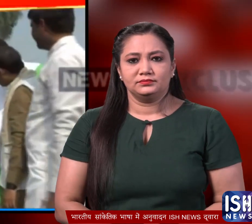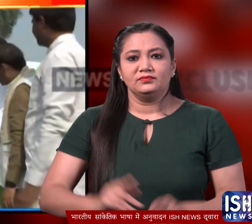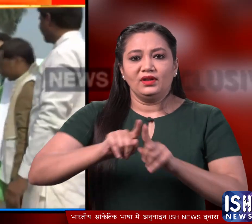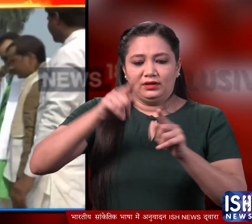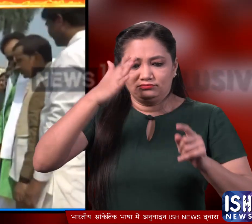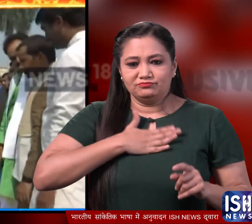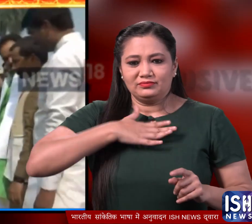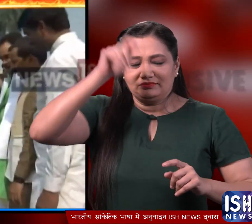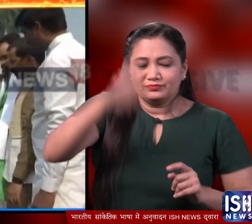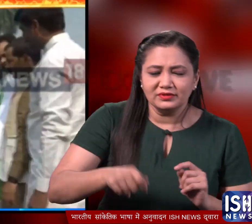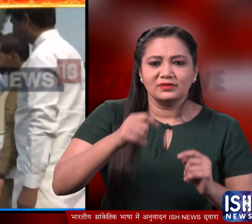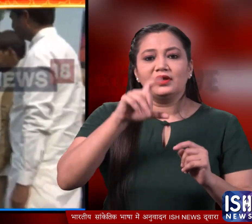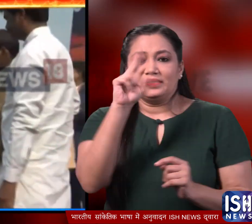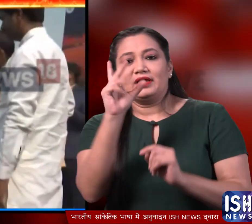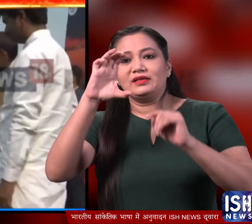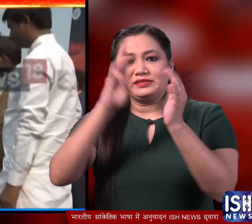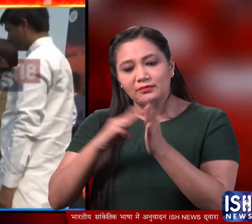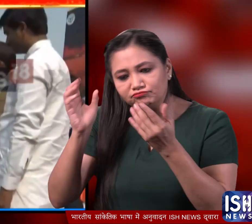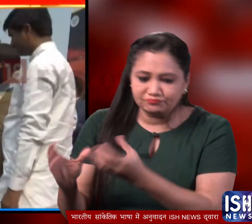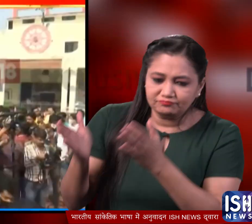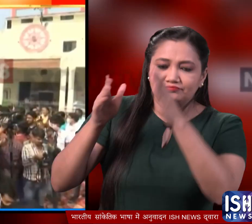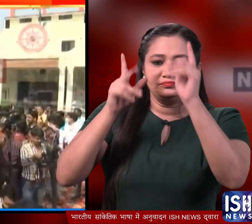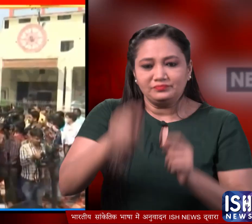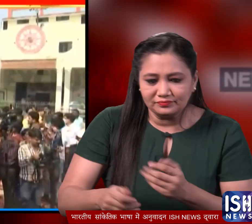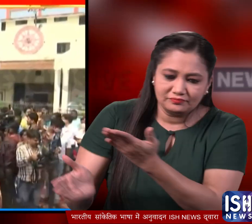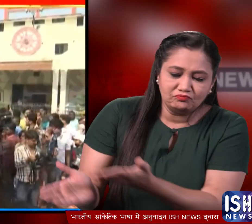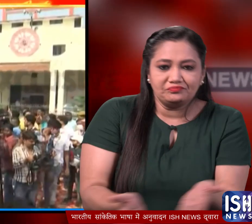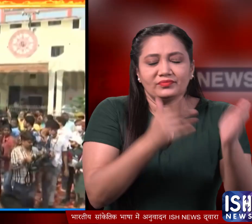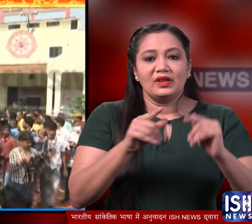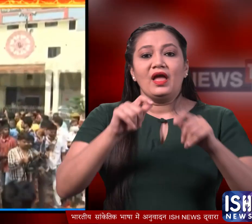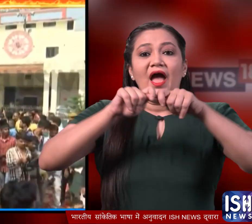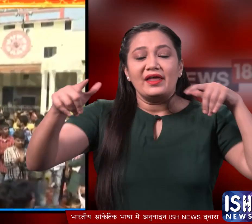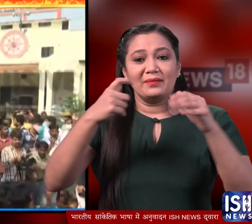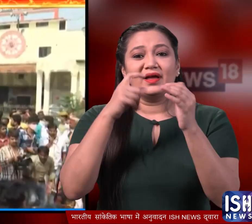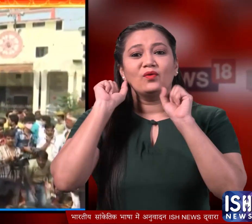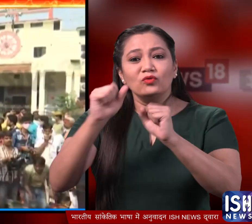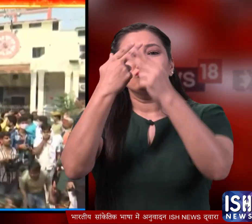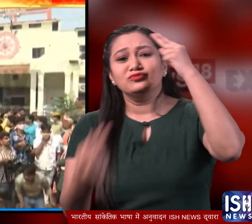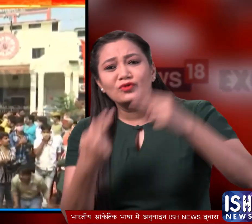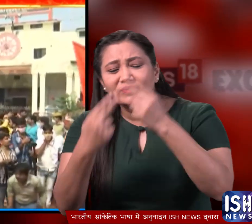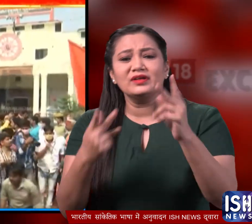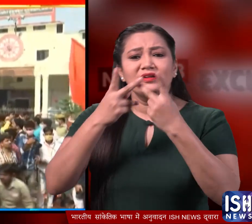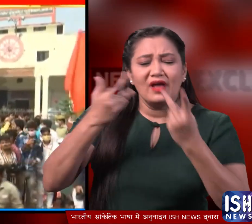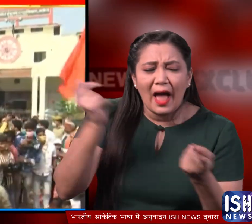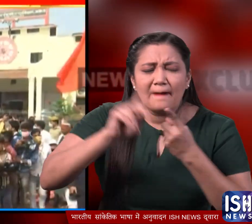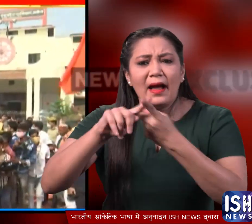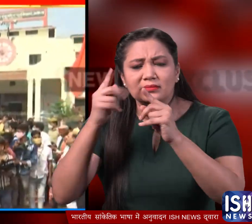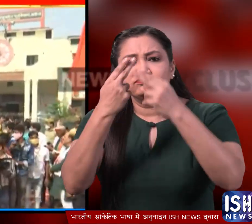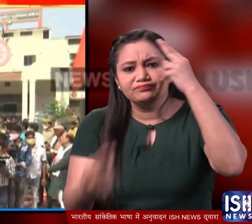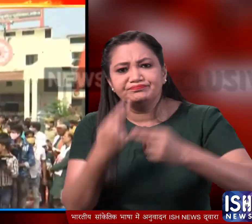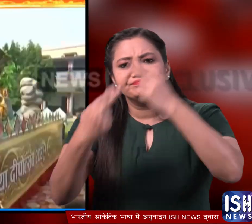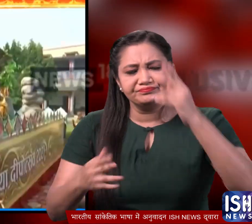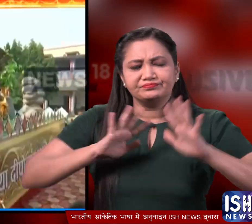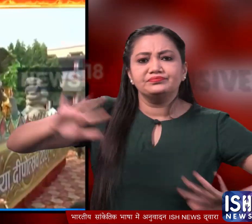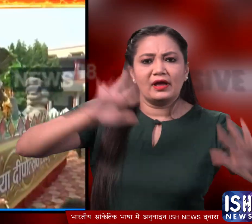جسے جھنڈی دکھا کر ڈپٹی سی ایم دنیش شرما نے روانہ کیا شوہ یاترہ میں رامائن سے جڑے کرداروں اور ان کے جیون سے جڑی گھٹناوں کو